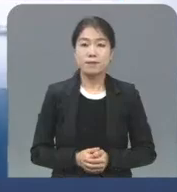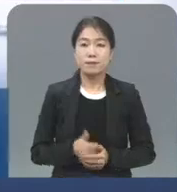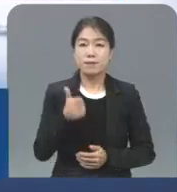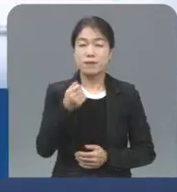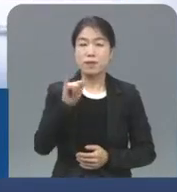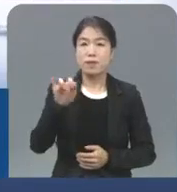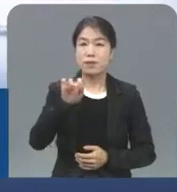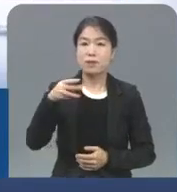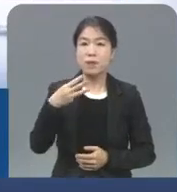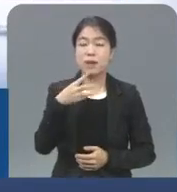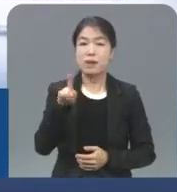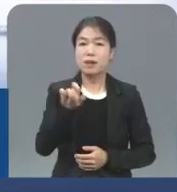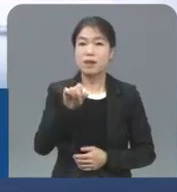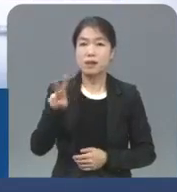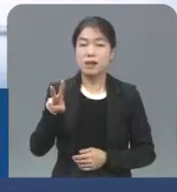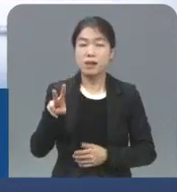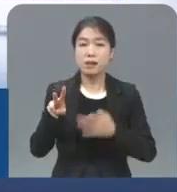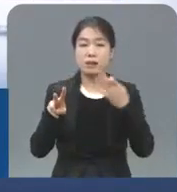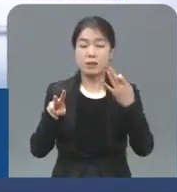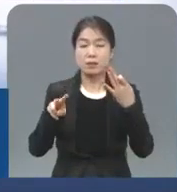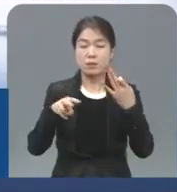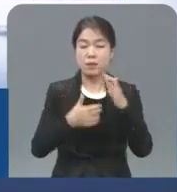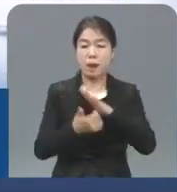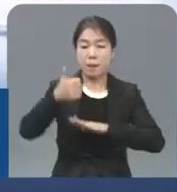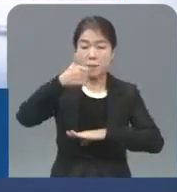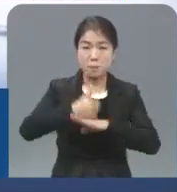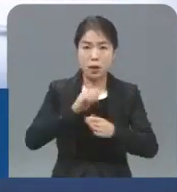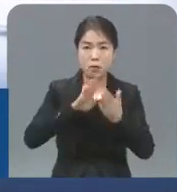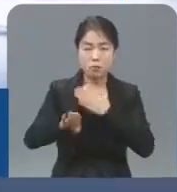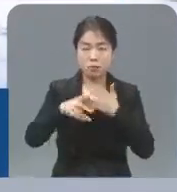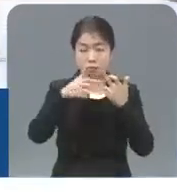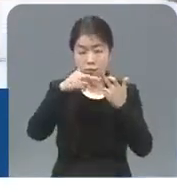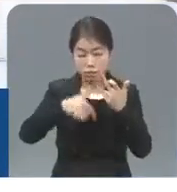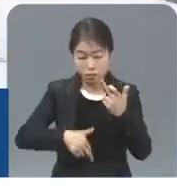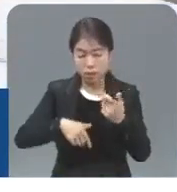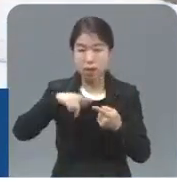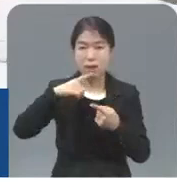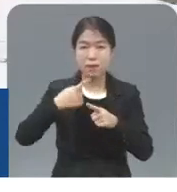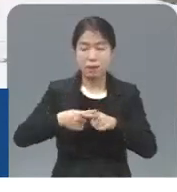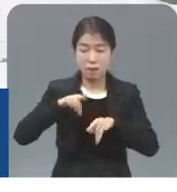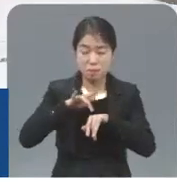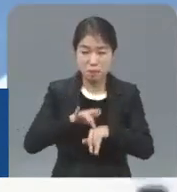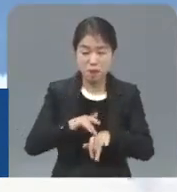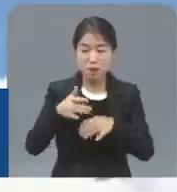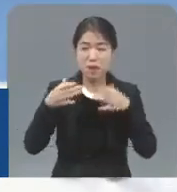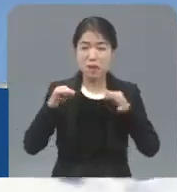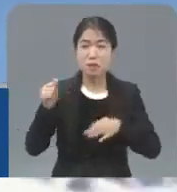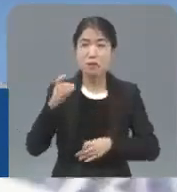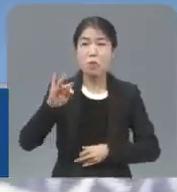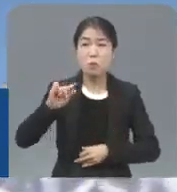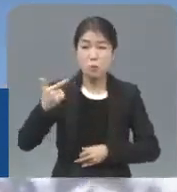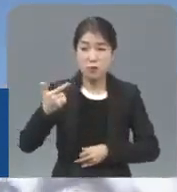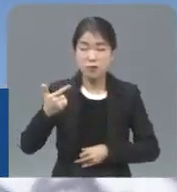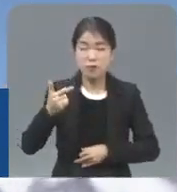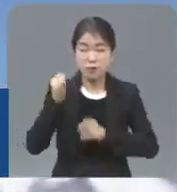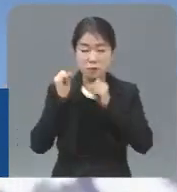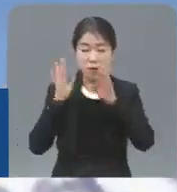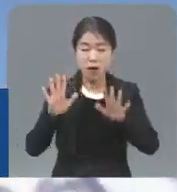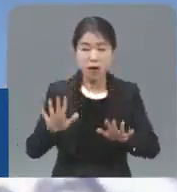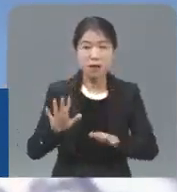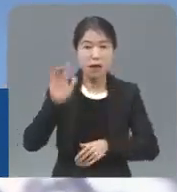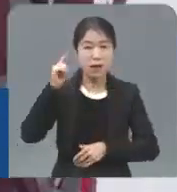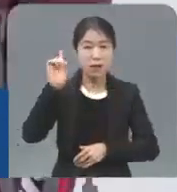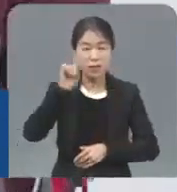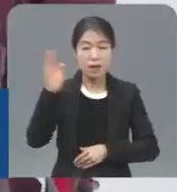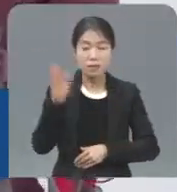하야 14좌를 완등하고 하산 중에 실종된 김홍빈 대장의 장례가 내일부터 8일까지 광주 염주체육관에서